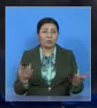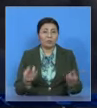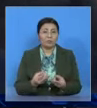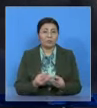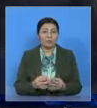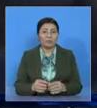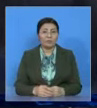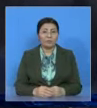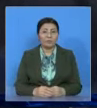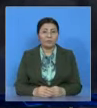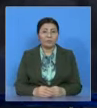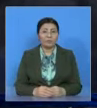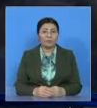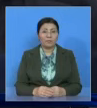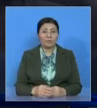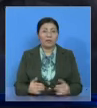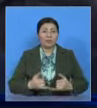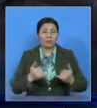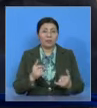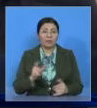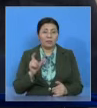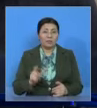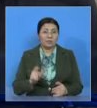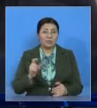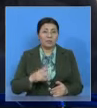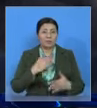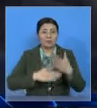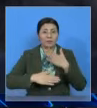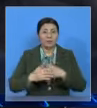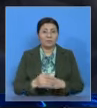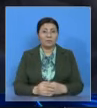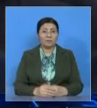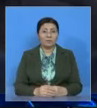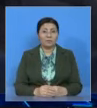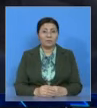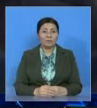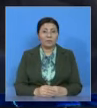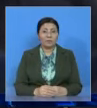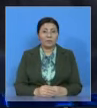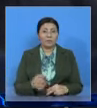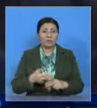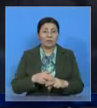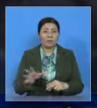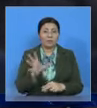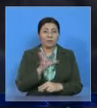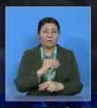которые посещали, для инвалидов детей, для детей-сирот. То есть это все,